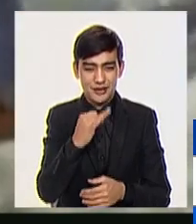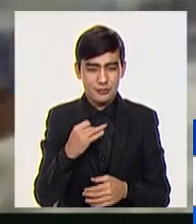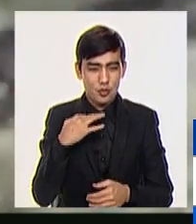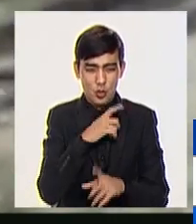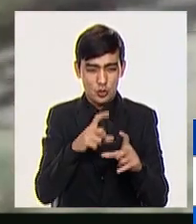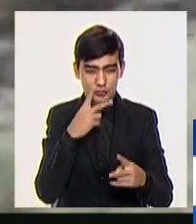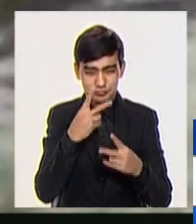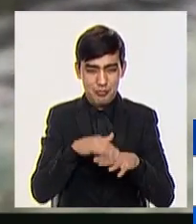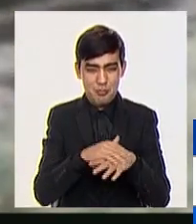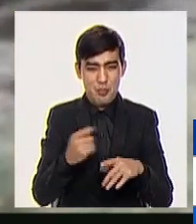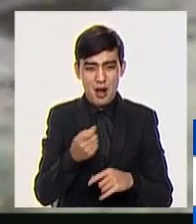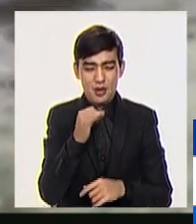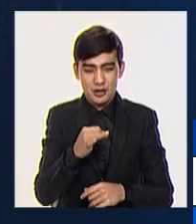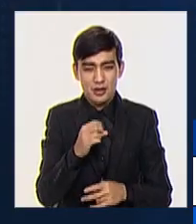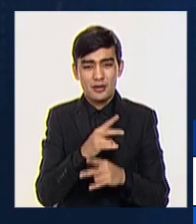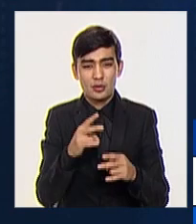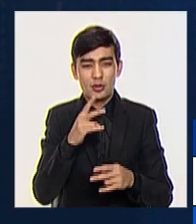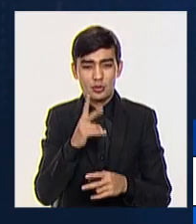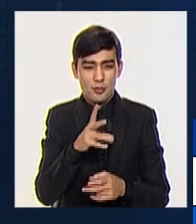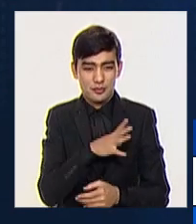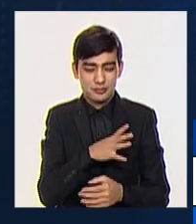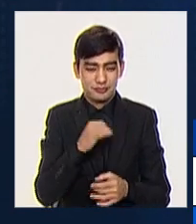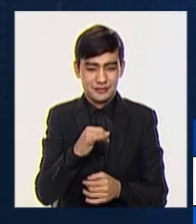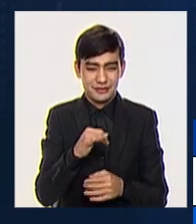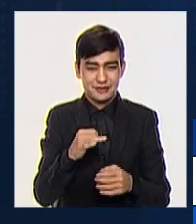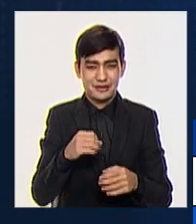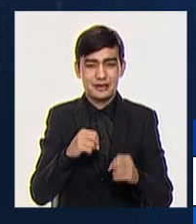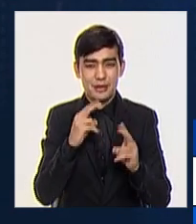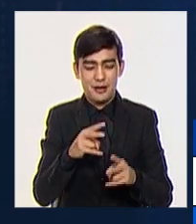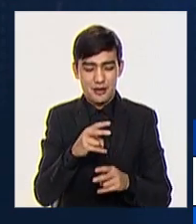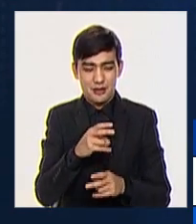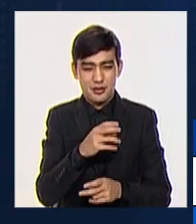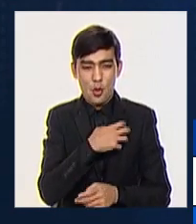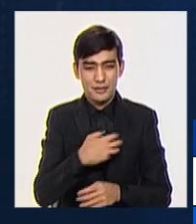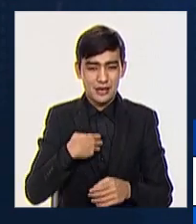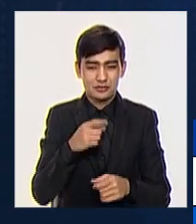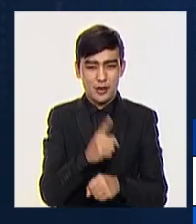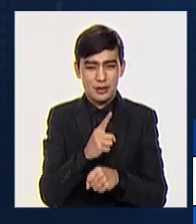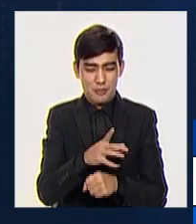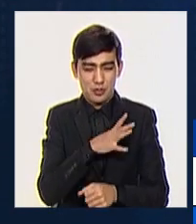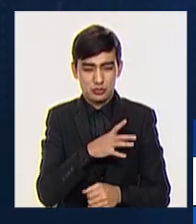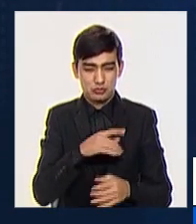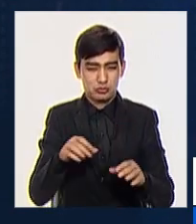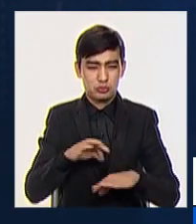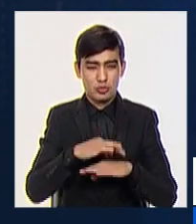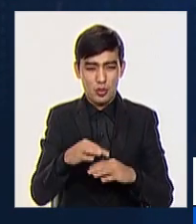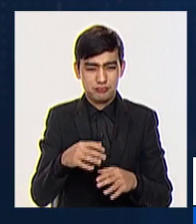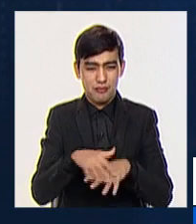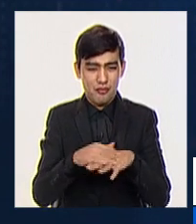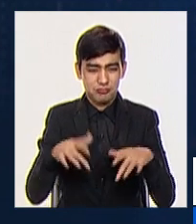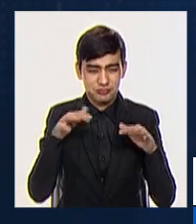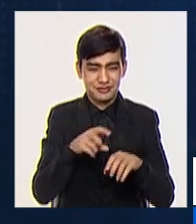много зрителей. Как известно, накануне межведомственная комиссия строго запретила проведение всех массовых